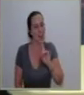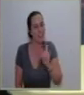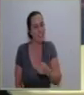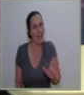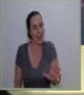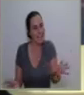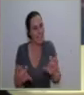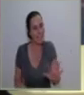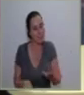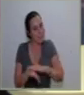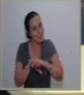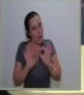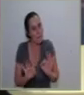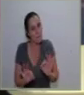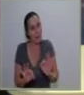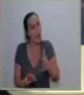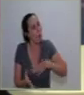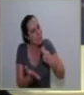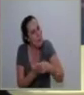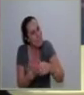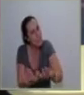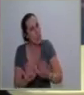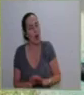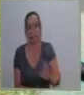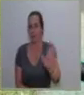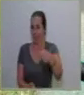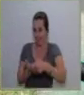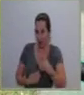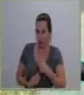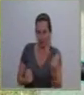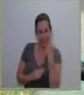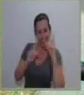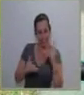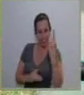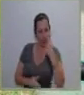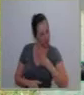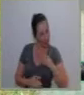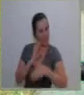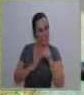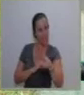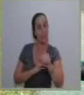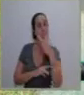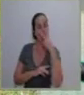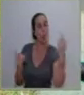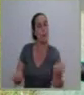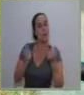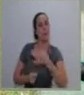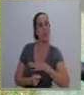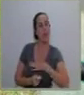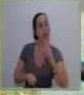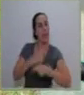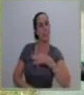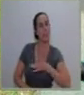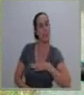לא צריך להתעצבן, סליחה, באמת. רוצים לפצות אותך, אוקיי? לא, לפצות אותי, הדרך היחידה שאני אסלח לכם, היא שתראו את הפרסומת שלי לעסק